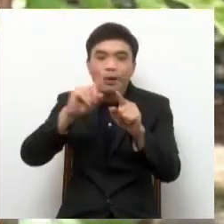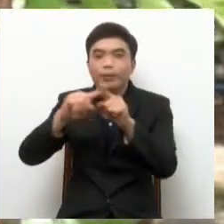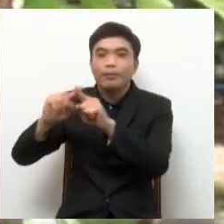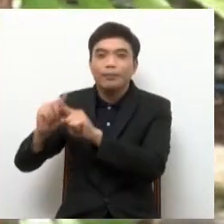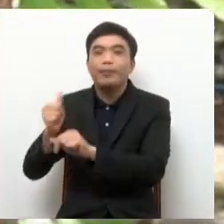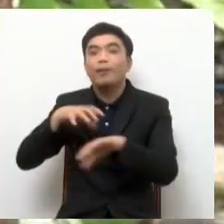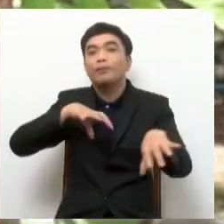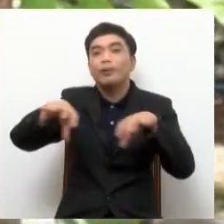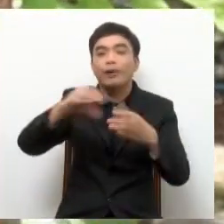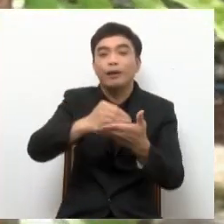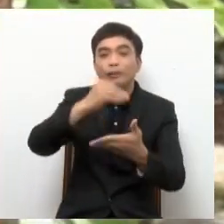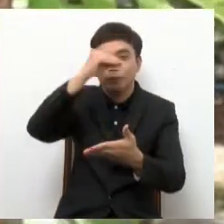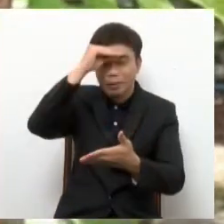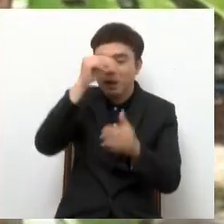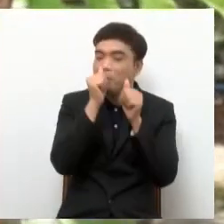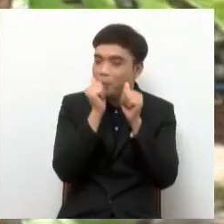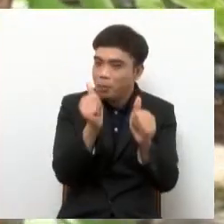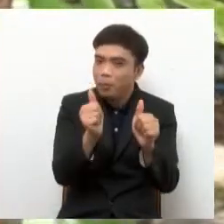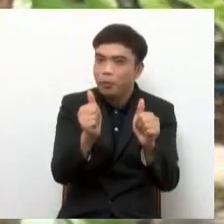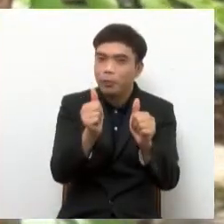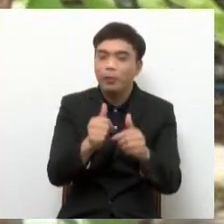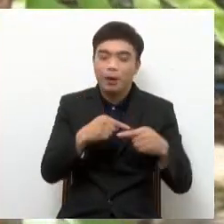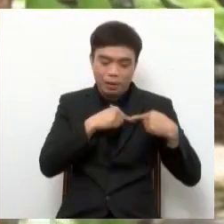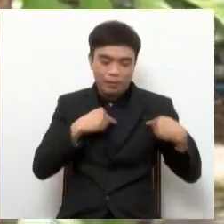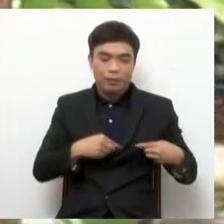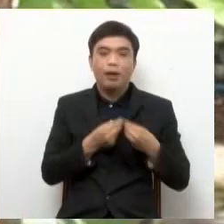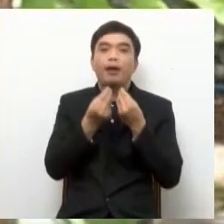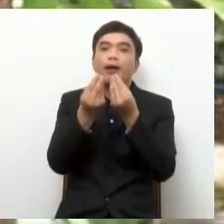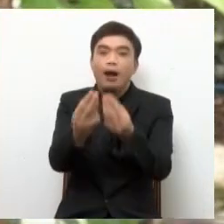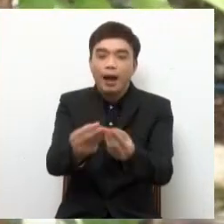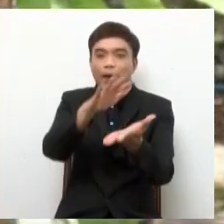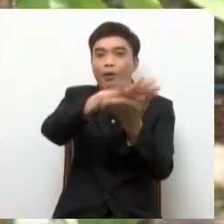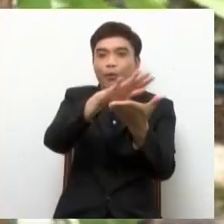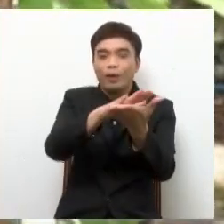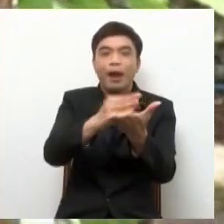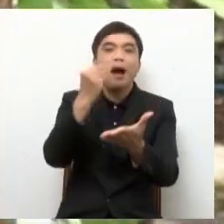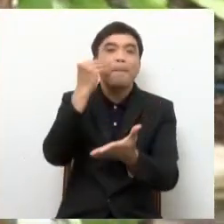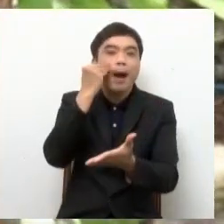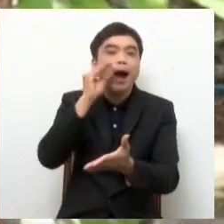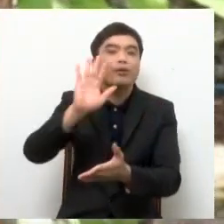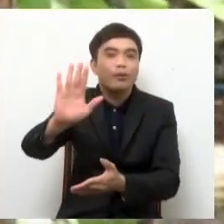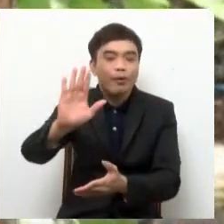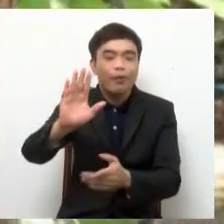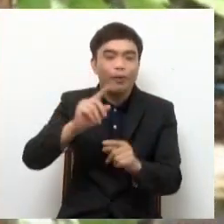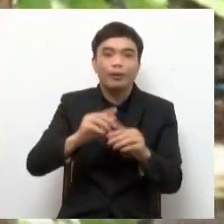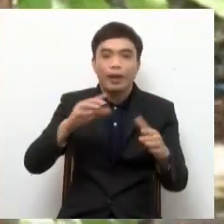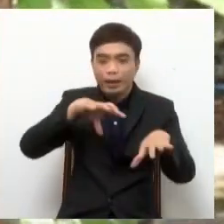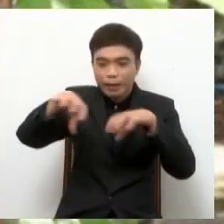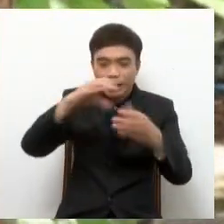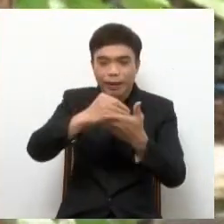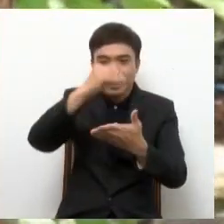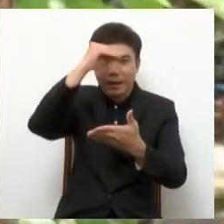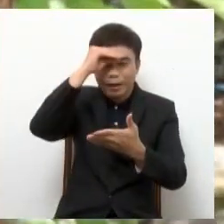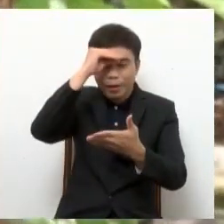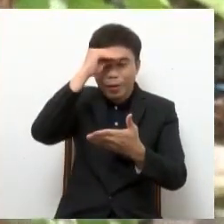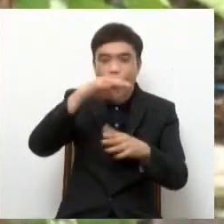การจัดการเรียนรู้นี้เป็นอย่างดีก็เป็นกำลังใจให้กับโรงเรียนบ้านลำหนังแก้วได้ดำเนินการจัดการเรียนรู้บูรณาการแหล่งเรียนรู้ท้อง